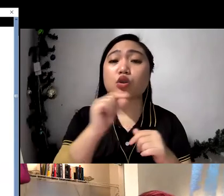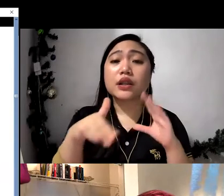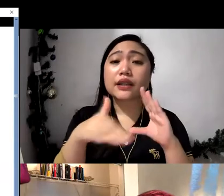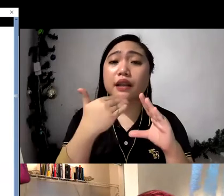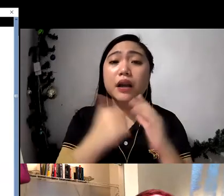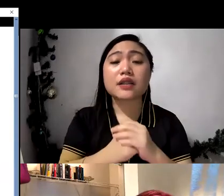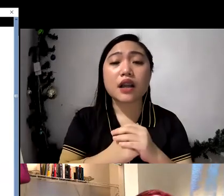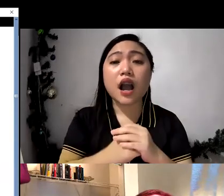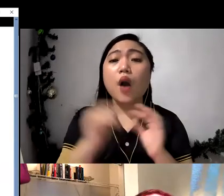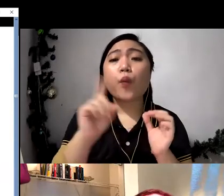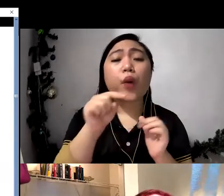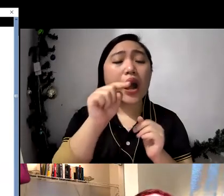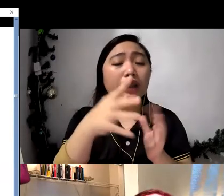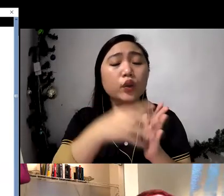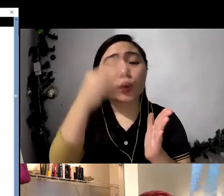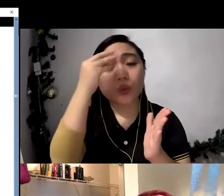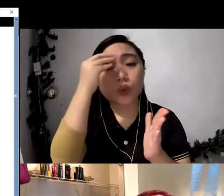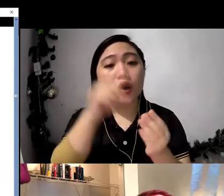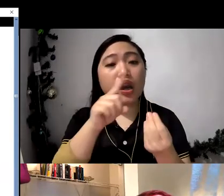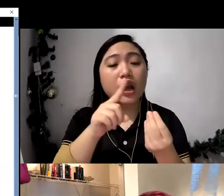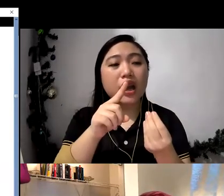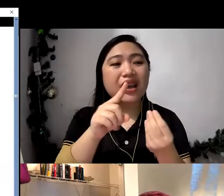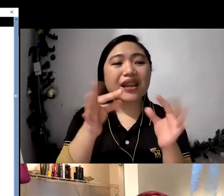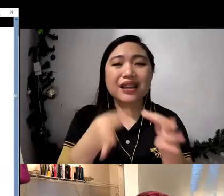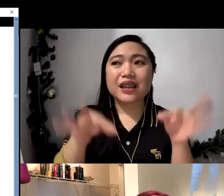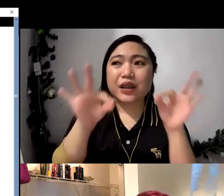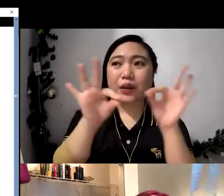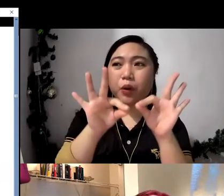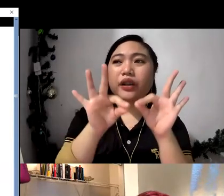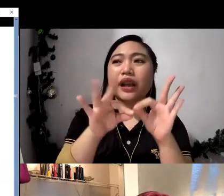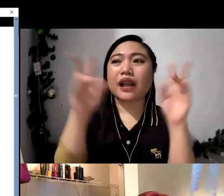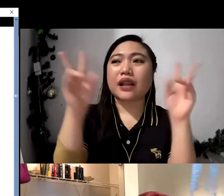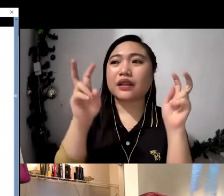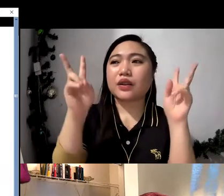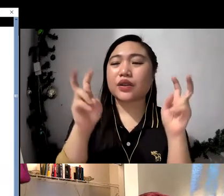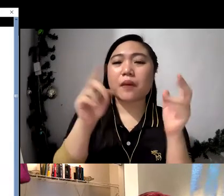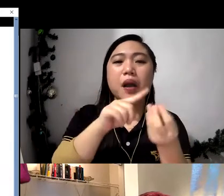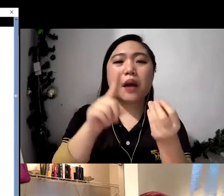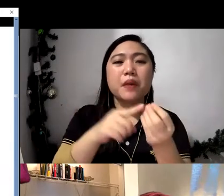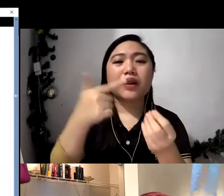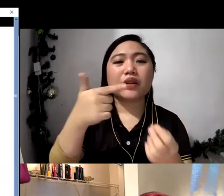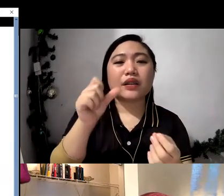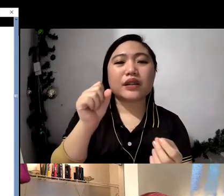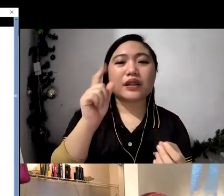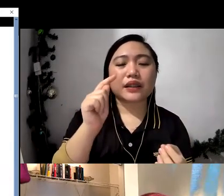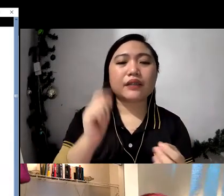mga naaalala nyong pinaka-important concepts na tinuro sa inyo ng GST? Pag nag-GST